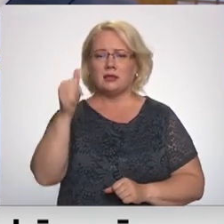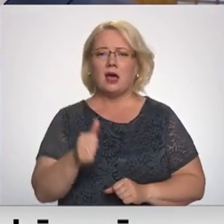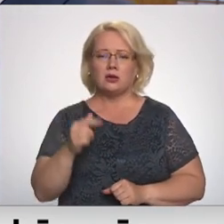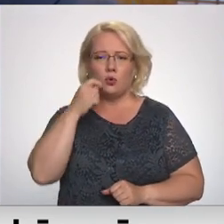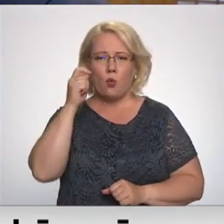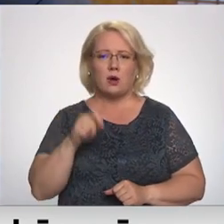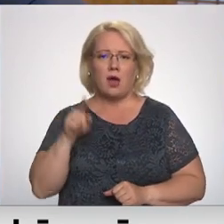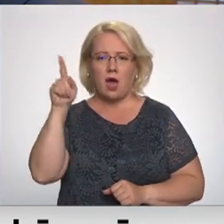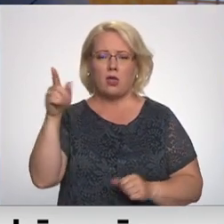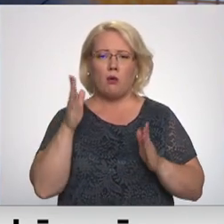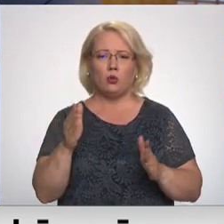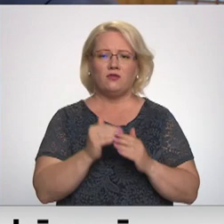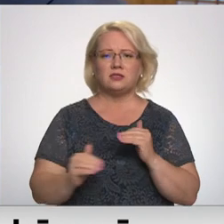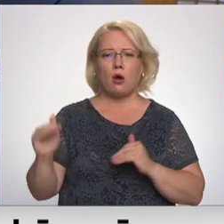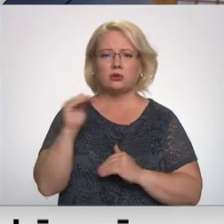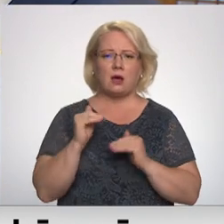līmenī.